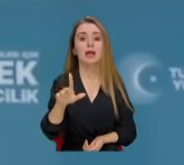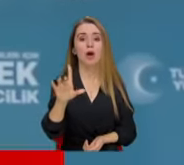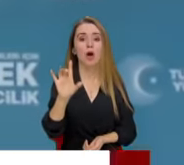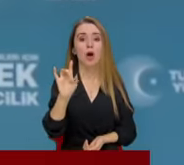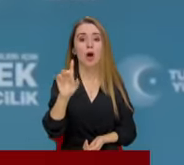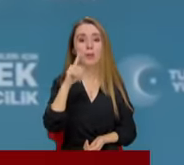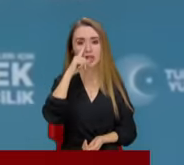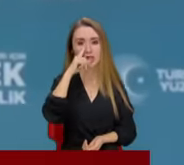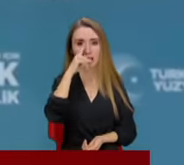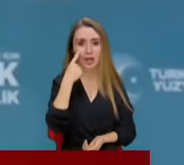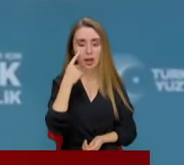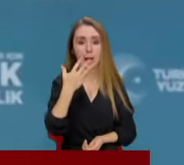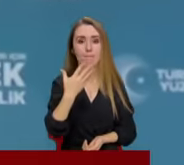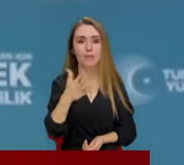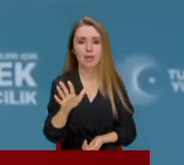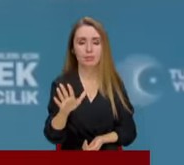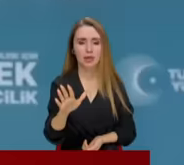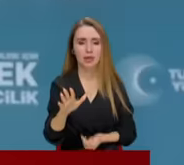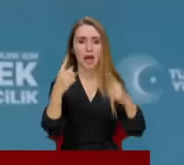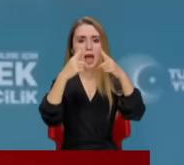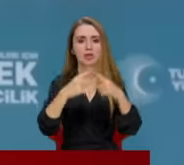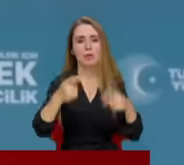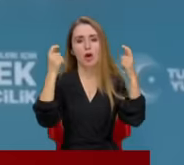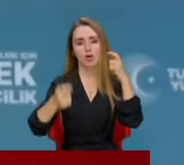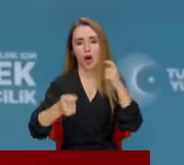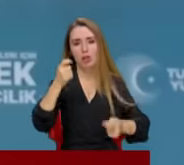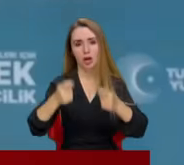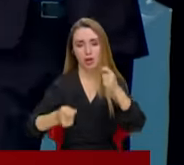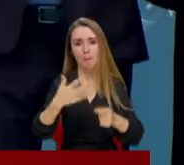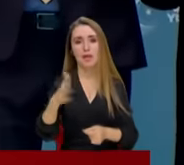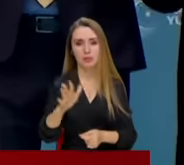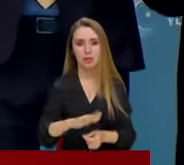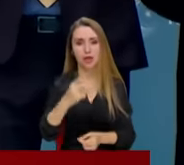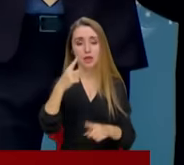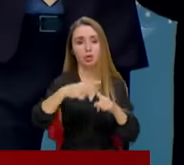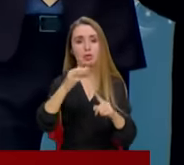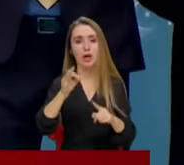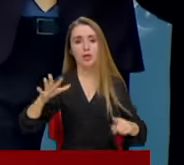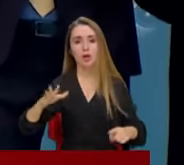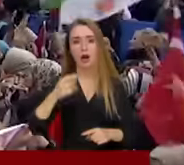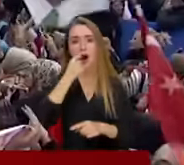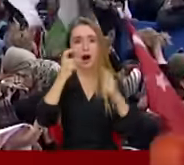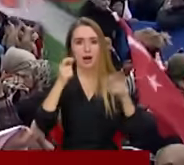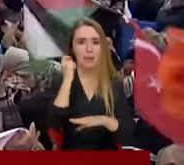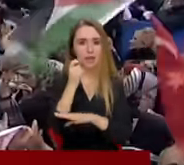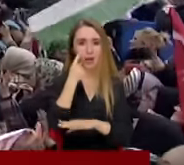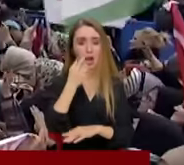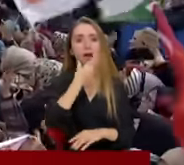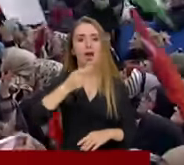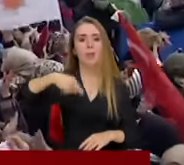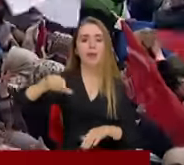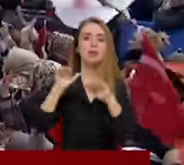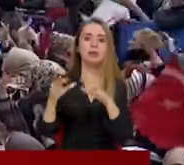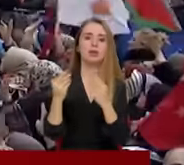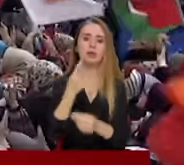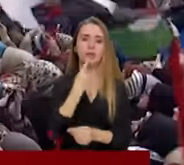15 Nisan'da 5000 lirayı hesaplarına yatıracağız. 5000 lira. Turgut Altınok ise Ankara mitinginde emeklilere yardım